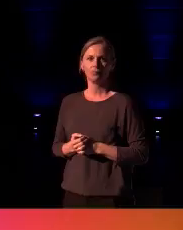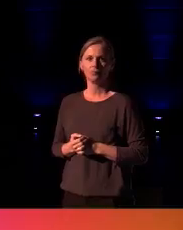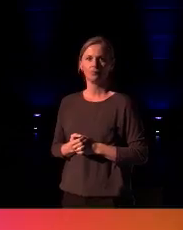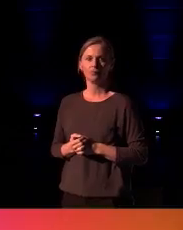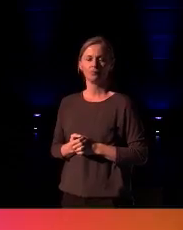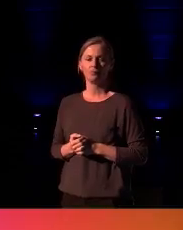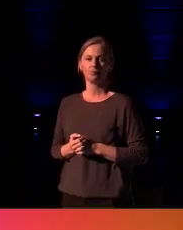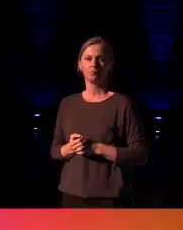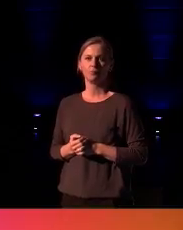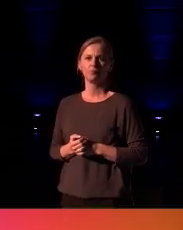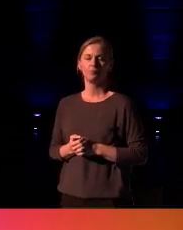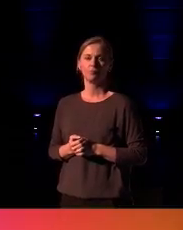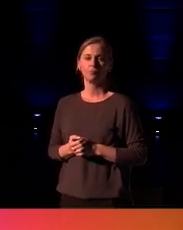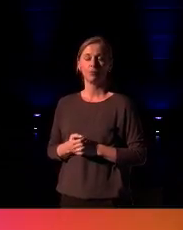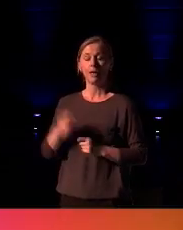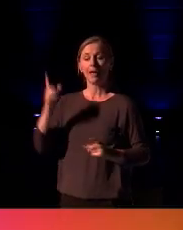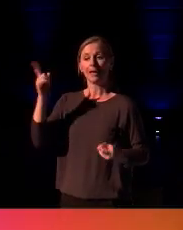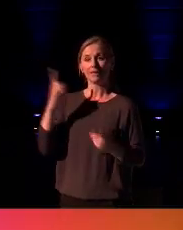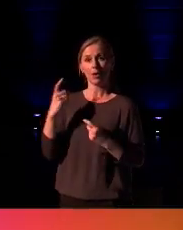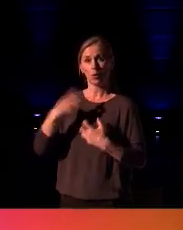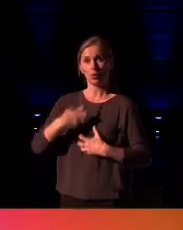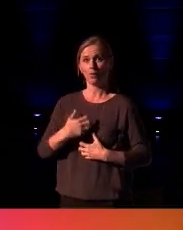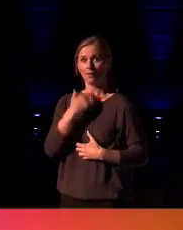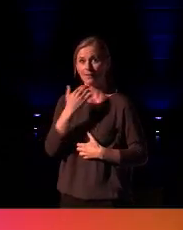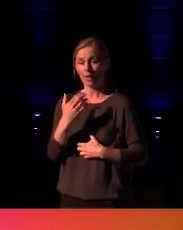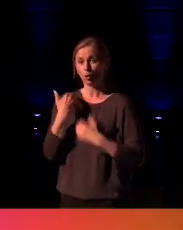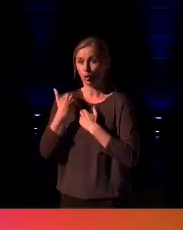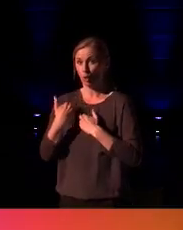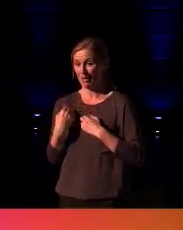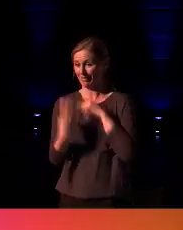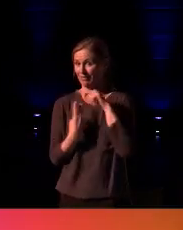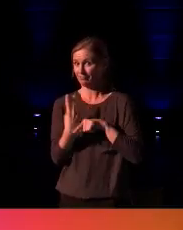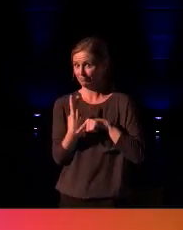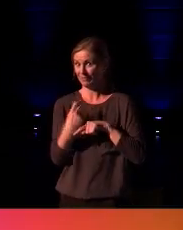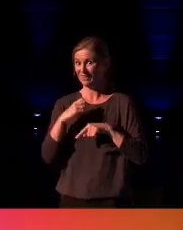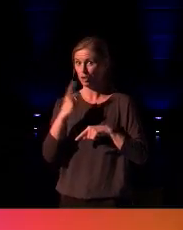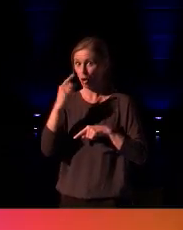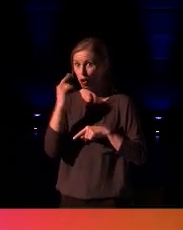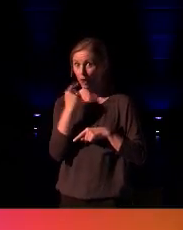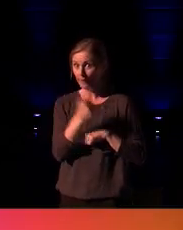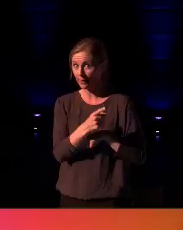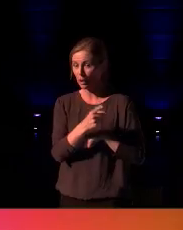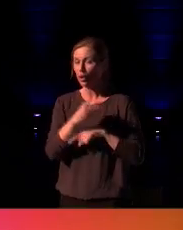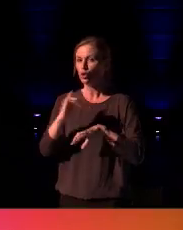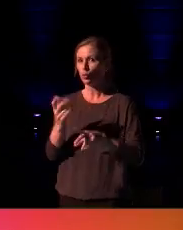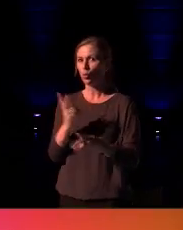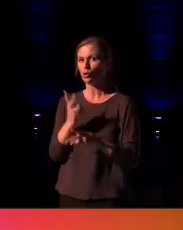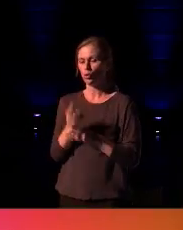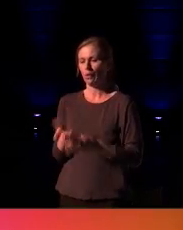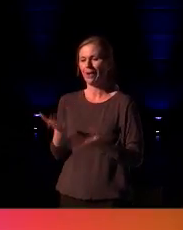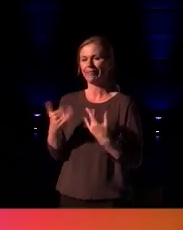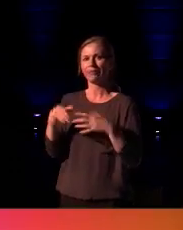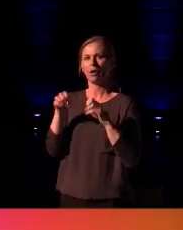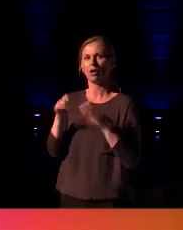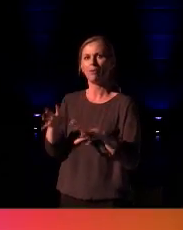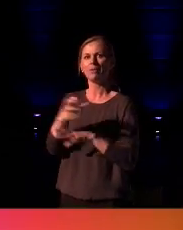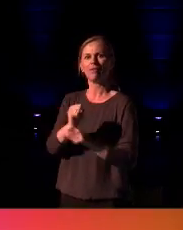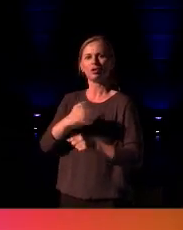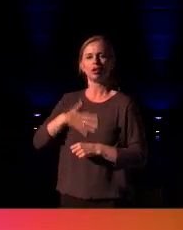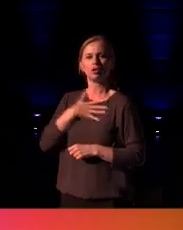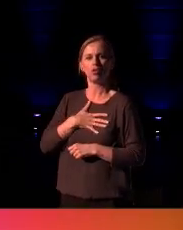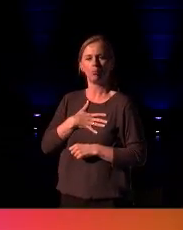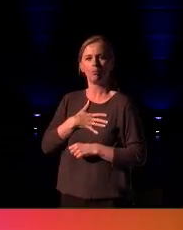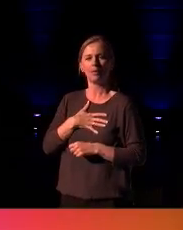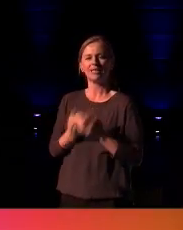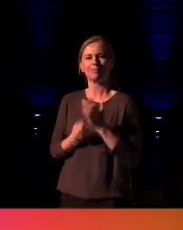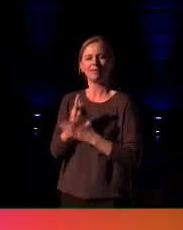Det ikke bare reduserte organreserver og skrøpelighet i høy alder, men det også at man rammes av sykdommer, og